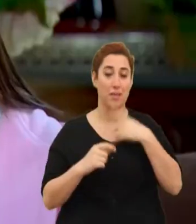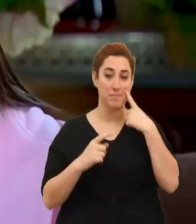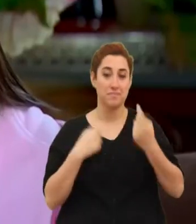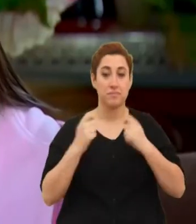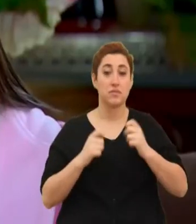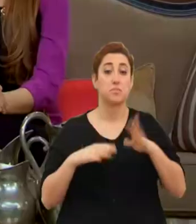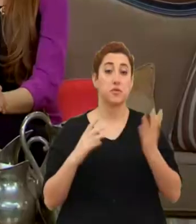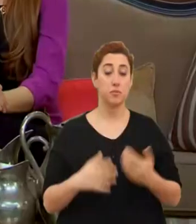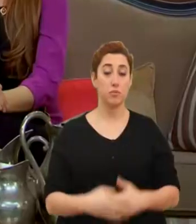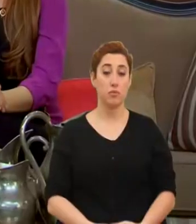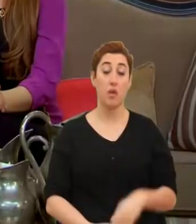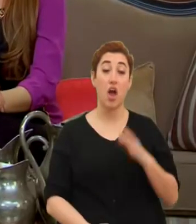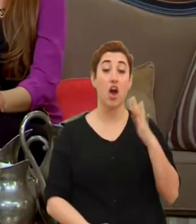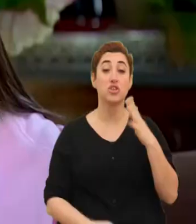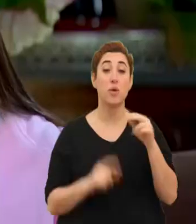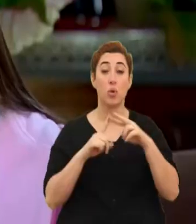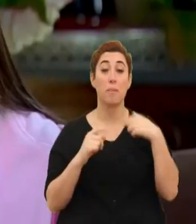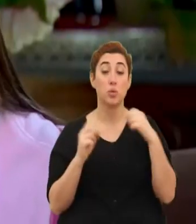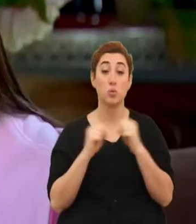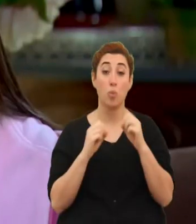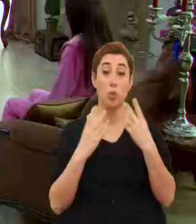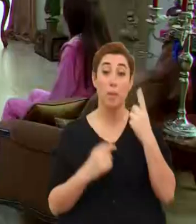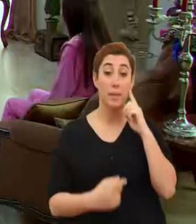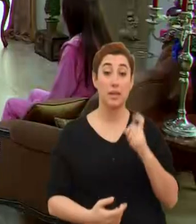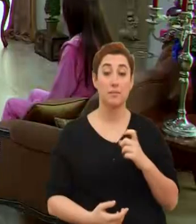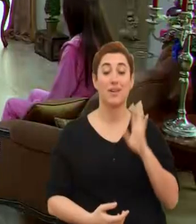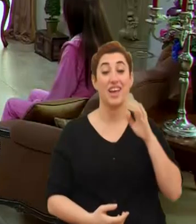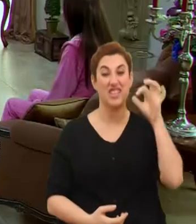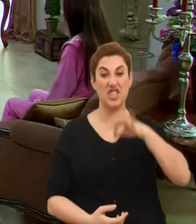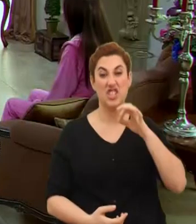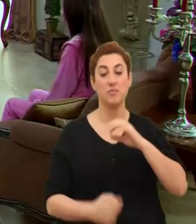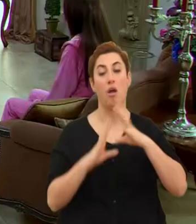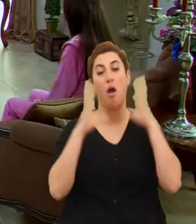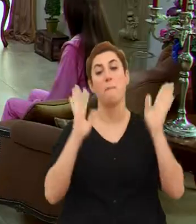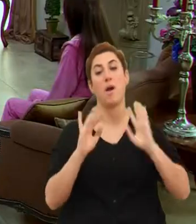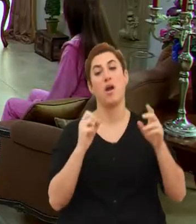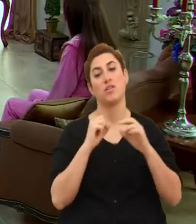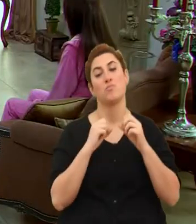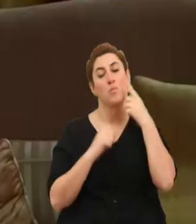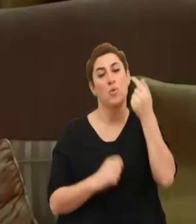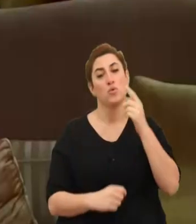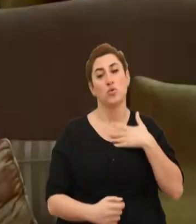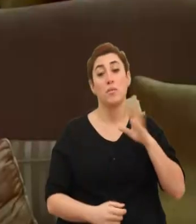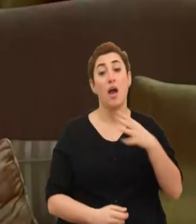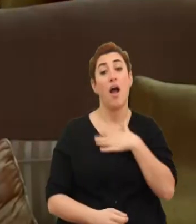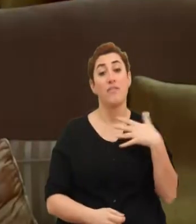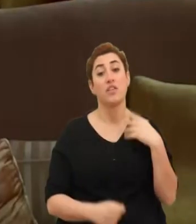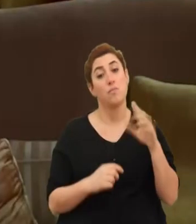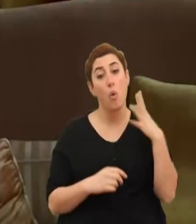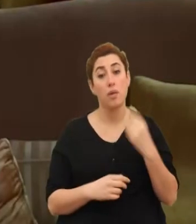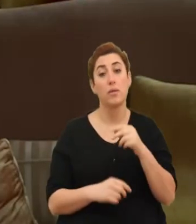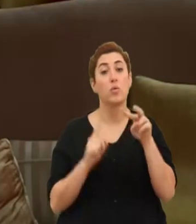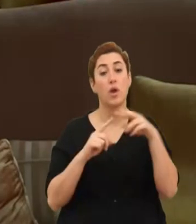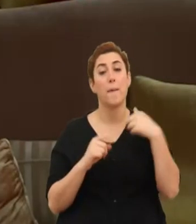kendimle ilgilenemiyorum. Ya, acaba Nurhan benden soğumuş mudur? Ay işte şimdi abarttım boncuğum yani. Ama anneciğim olabilir